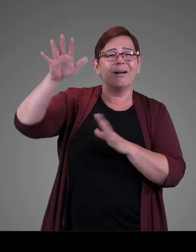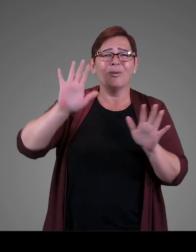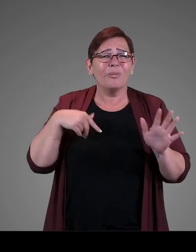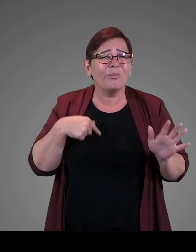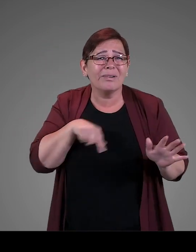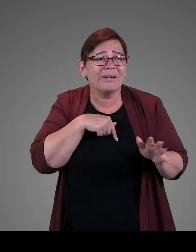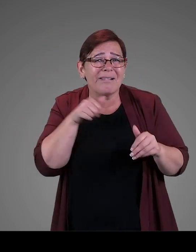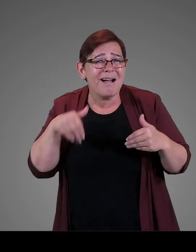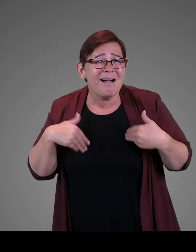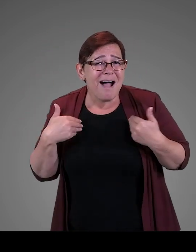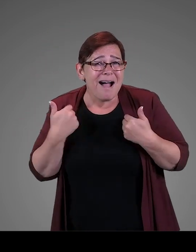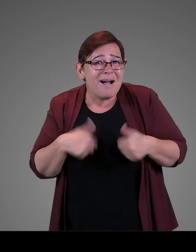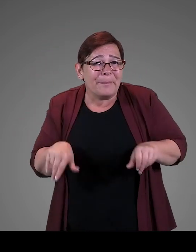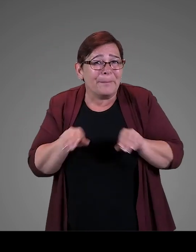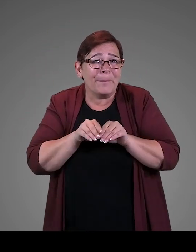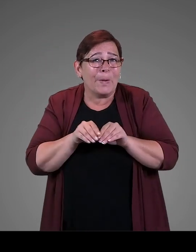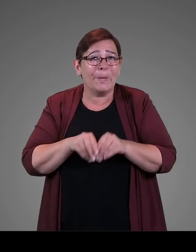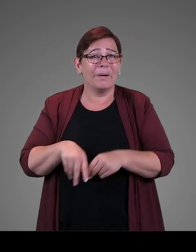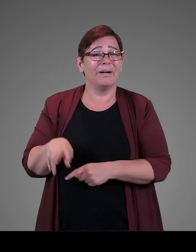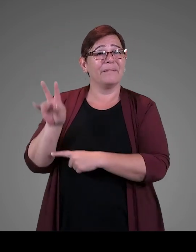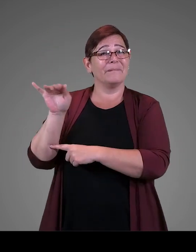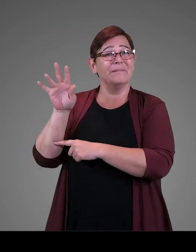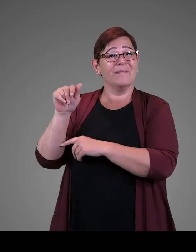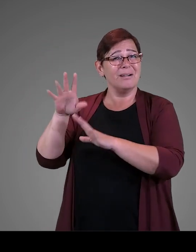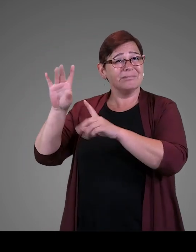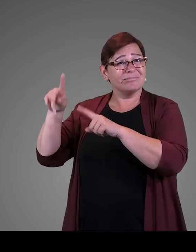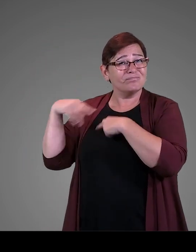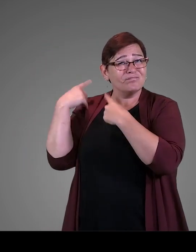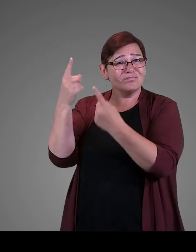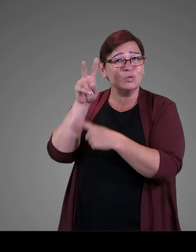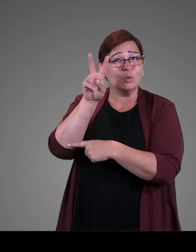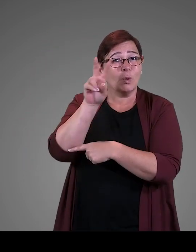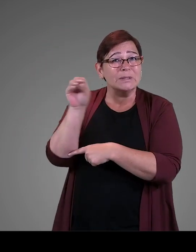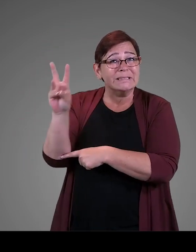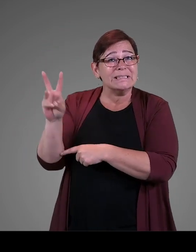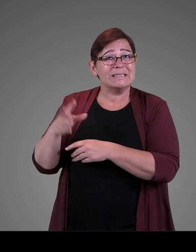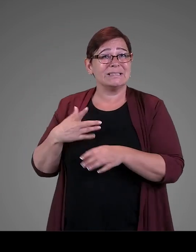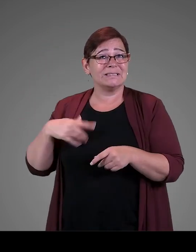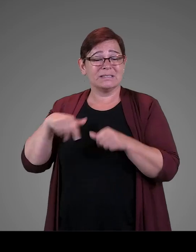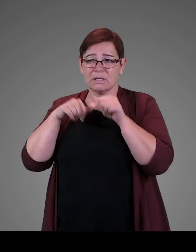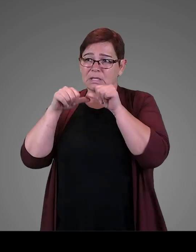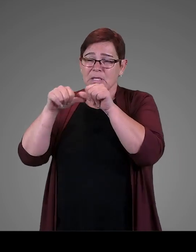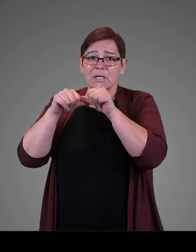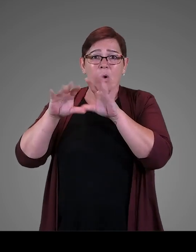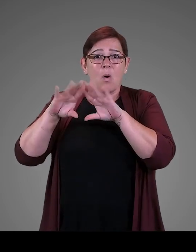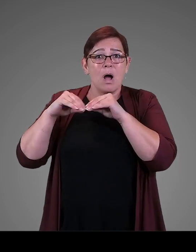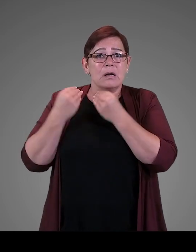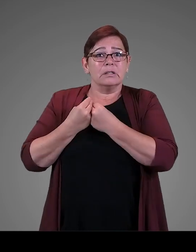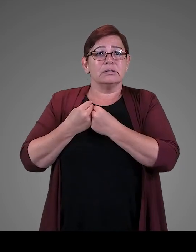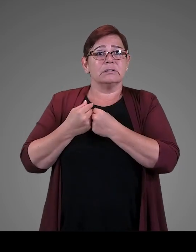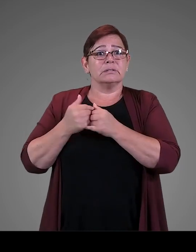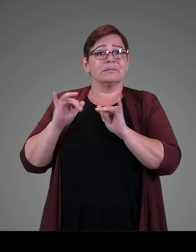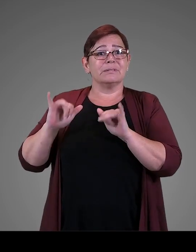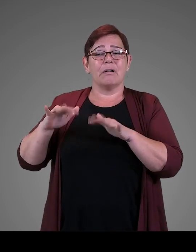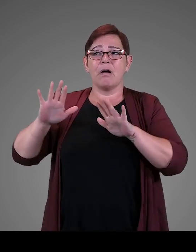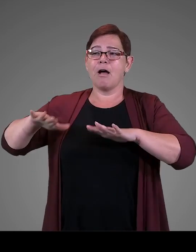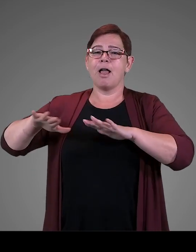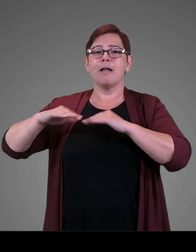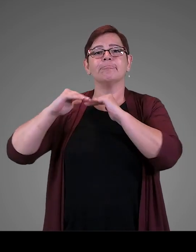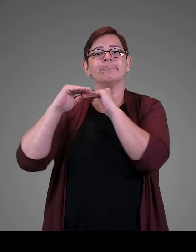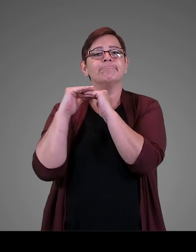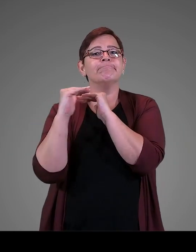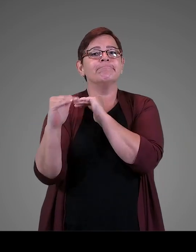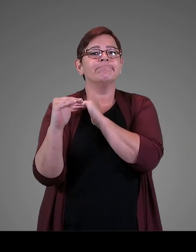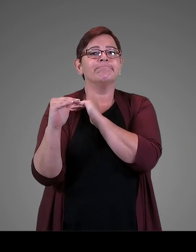better, or a hope, or like living in a kind of future state as well, we're not even young anymore. Like Viva's been around